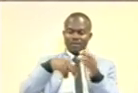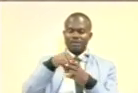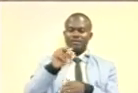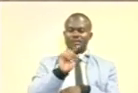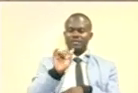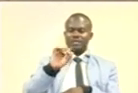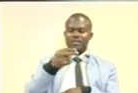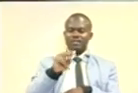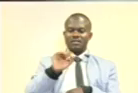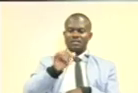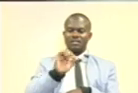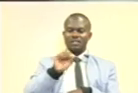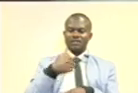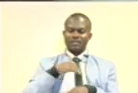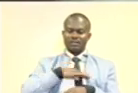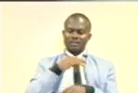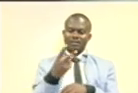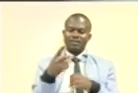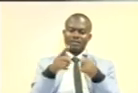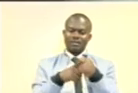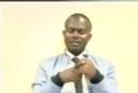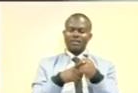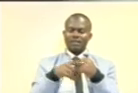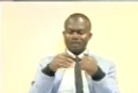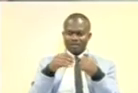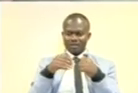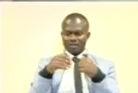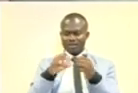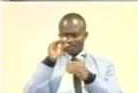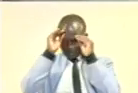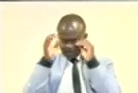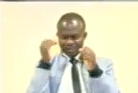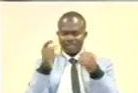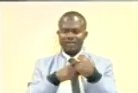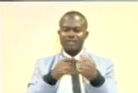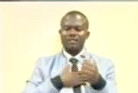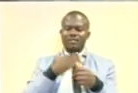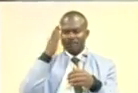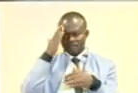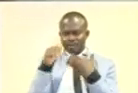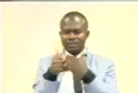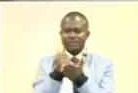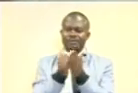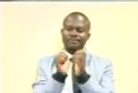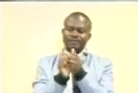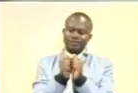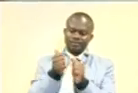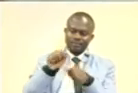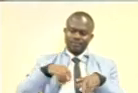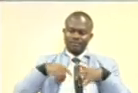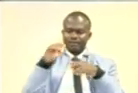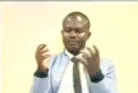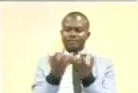zinjishi Elisa w'imyaka 29 wize amezi 6 yishimira ko ibyazi bimufasha kwirwanaho mu buzima no